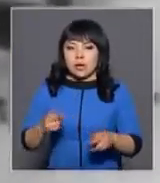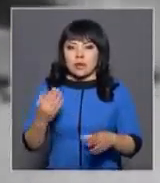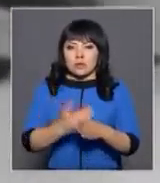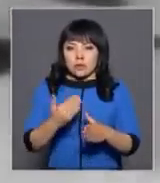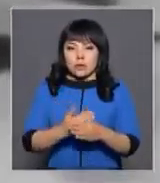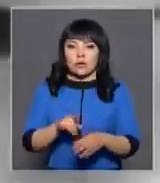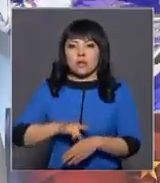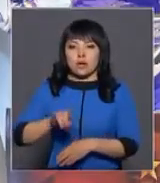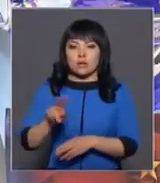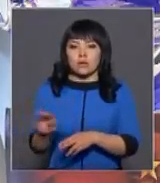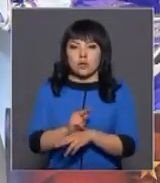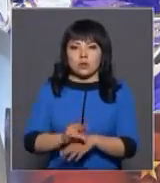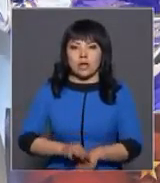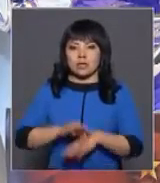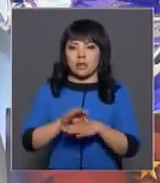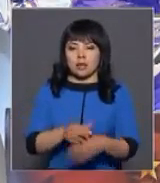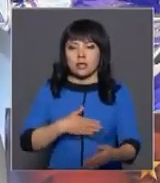ұшақтарды жөндеумен айналысады.